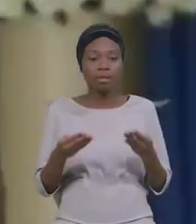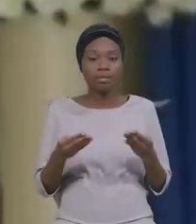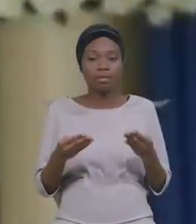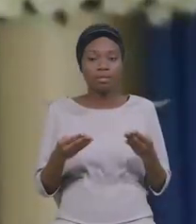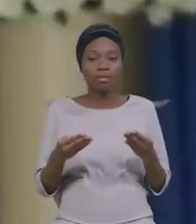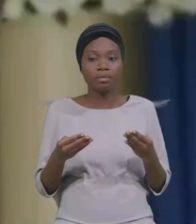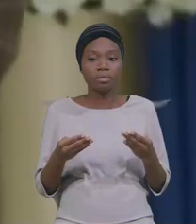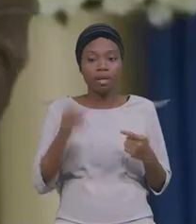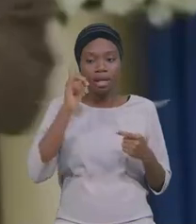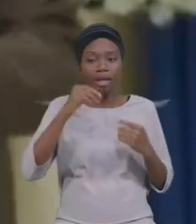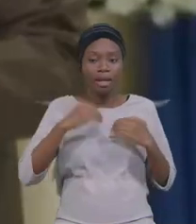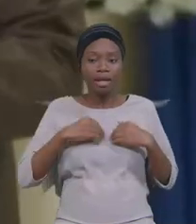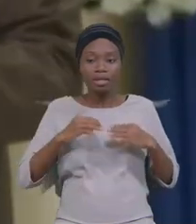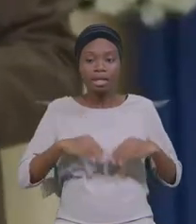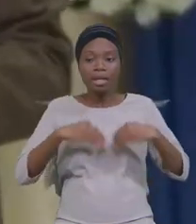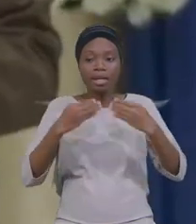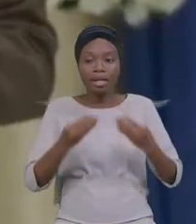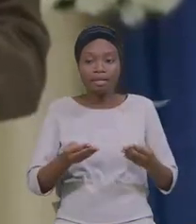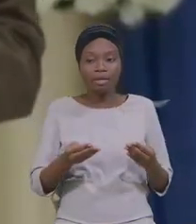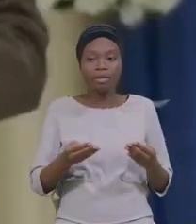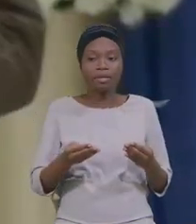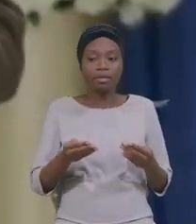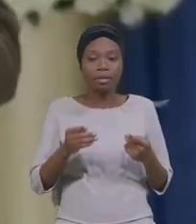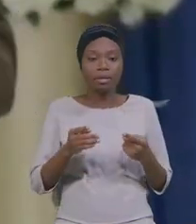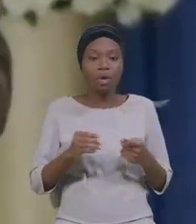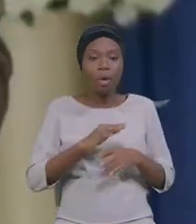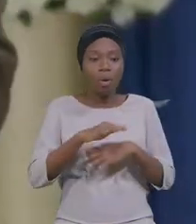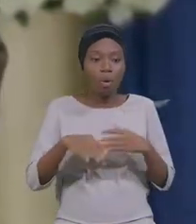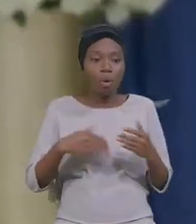nous a donné, il nous a donné